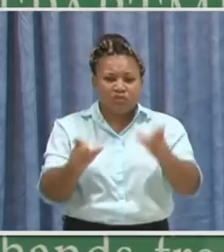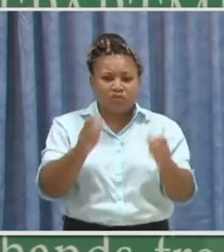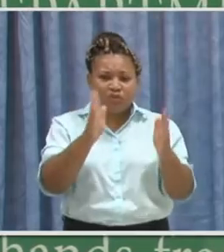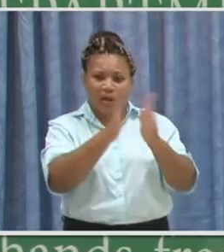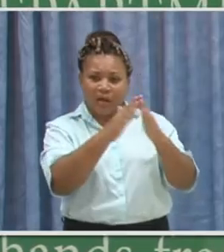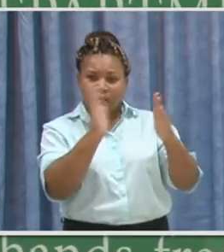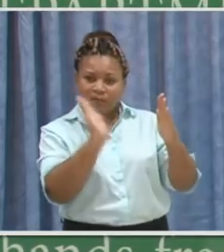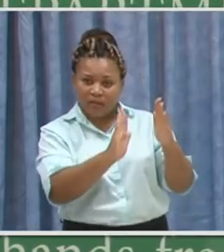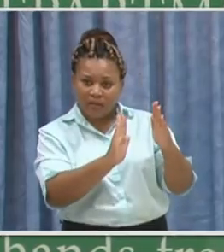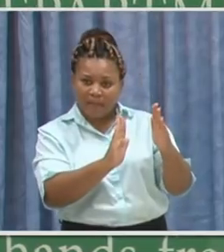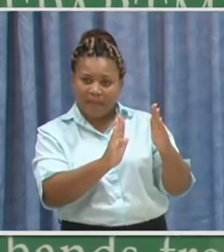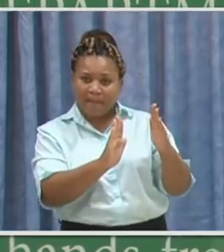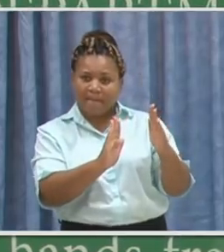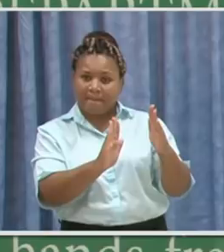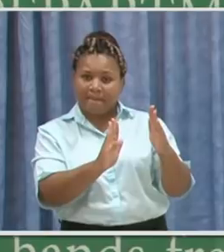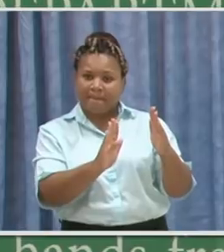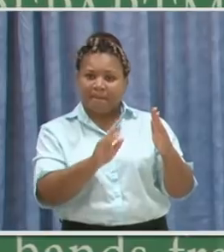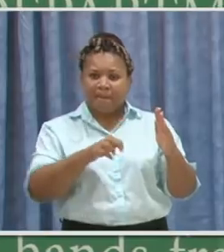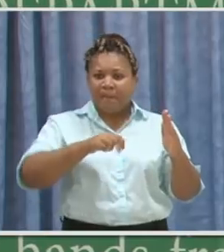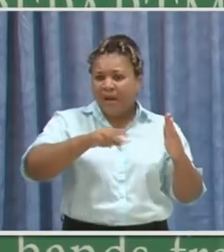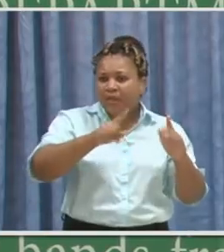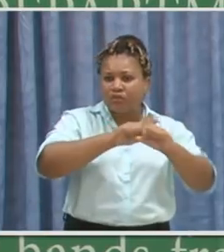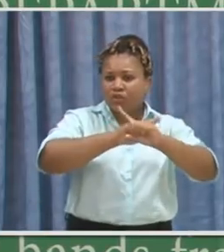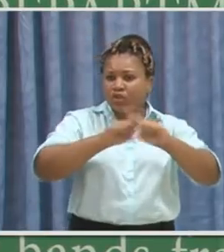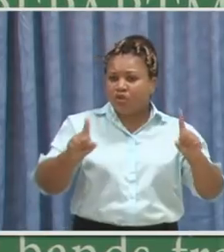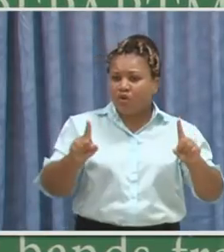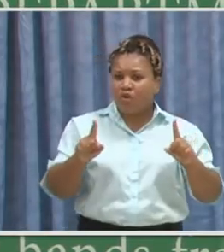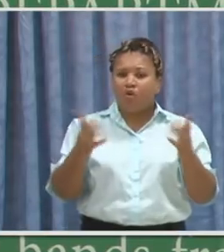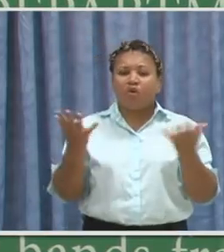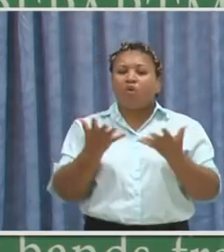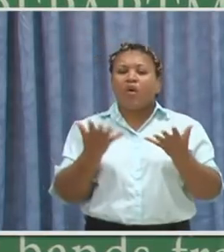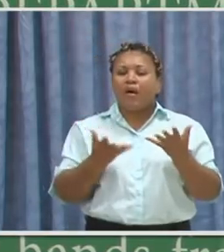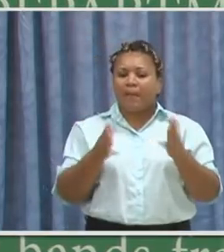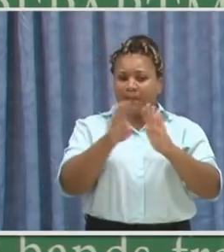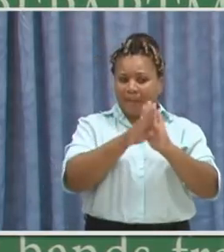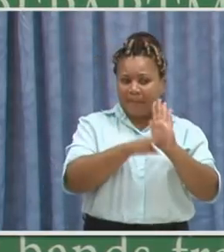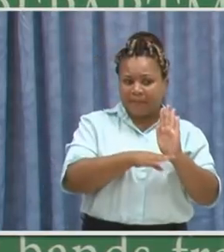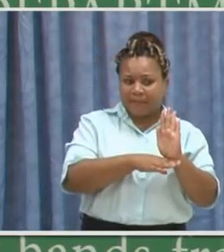de clier tout ça qui est là, si vous commencez à gagner encore, qu'est-ce que ça y a un second wave.